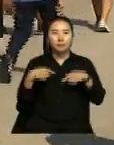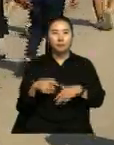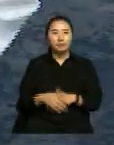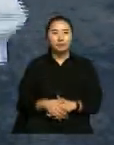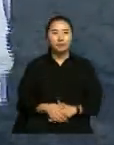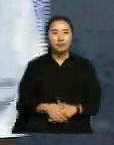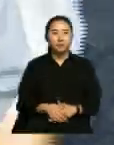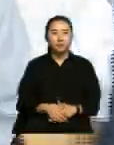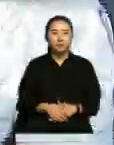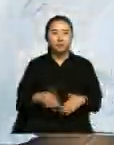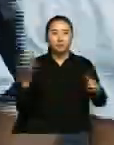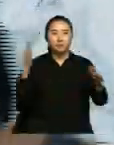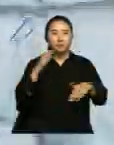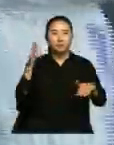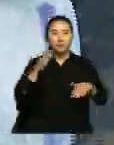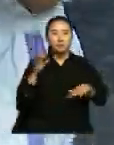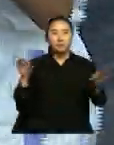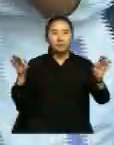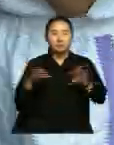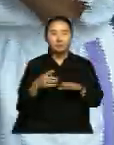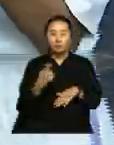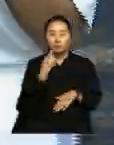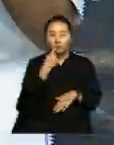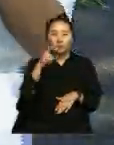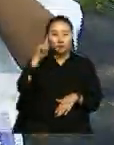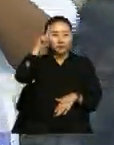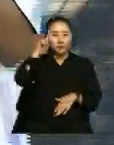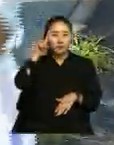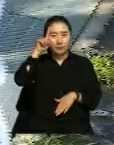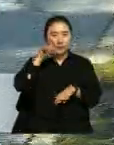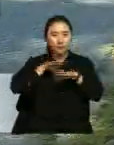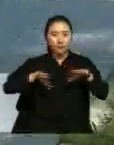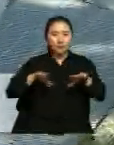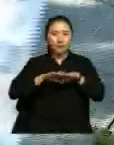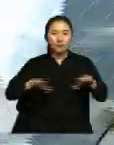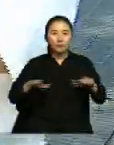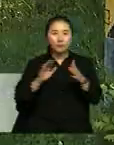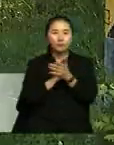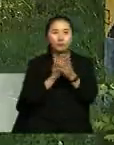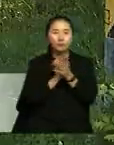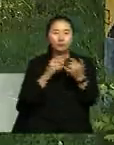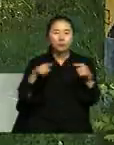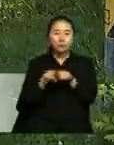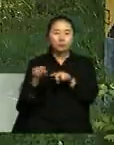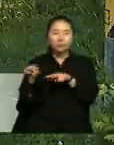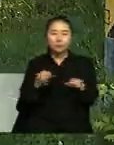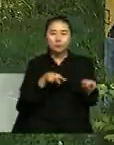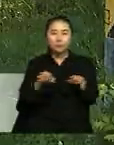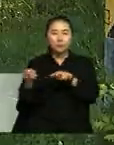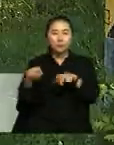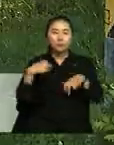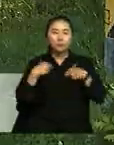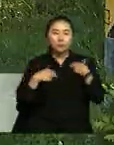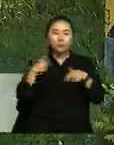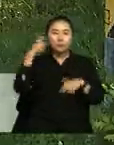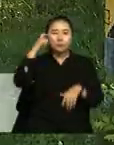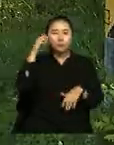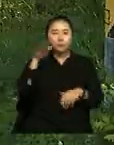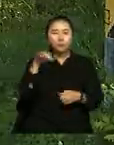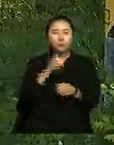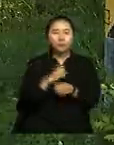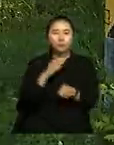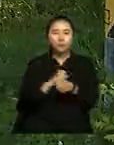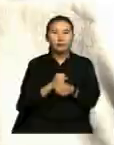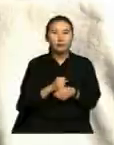왔습니다. 학생들은 잠시나마 학업에서 지친 스트레스를 잊고 친구들과 함께 걸으면서 즐거운 추억을